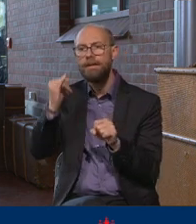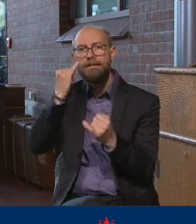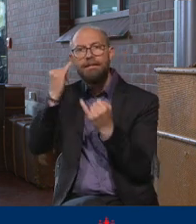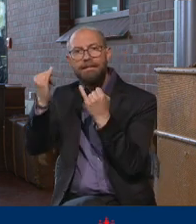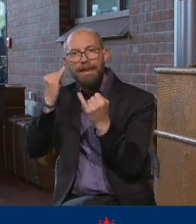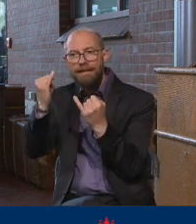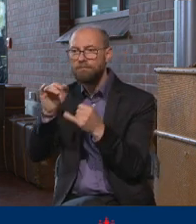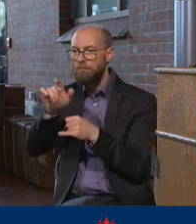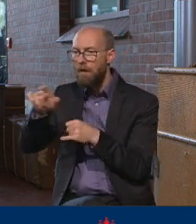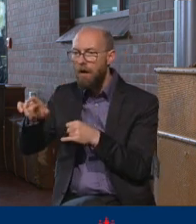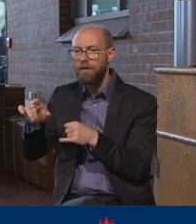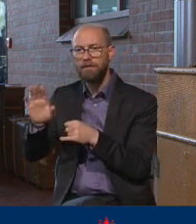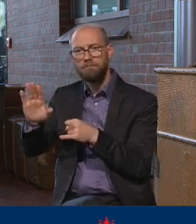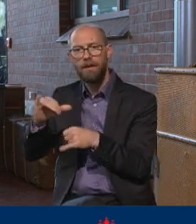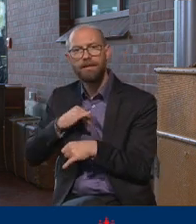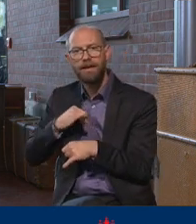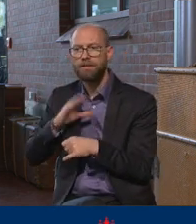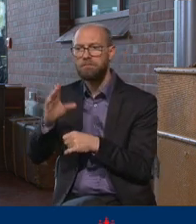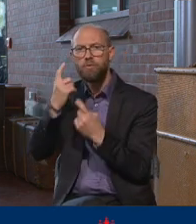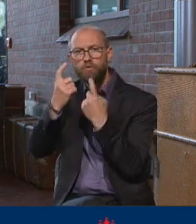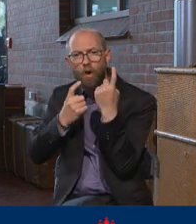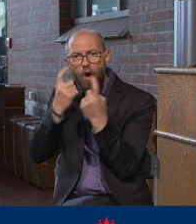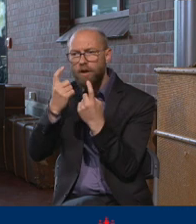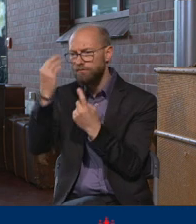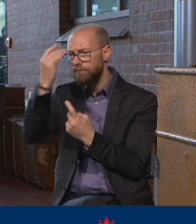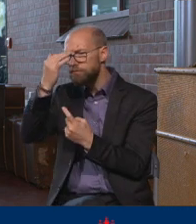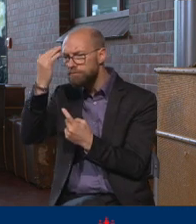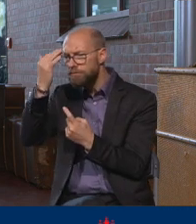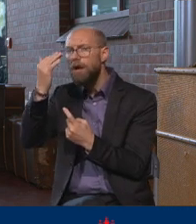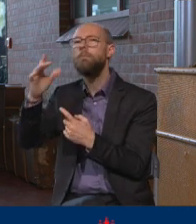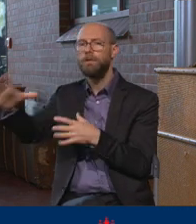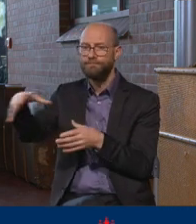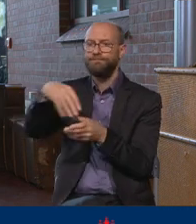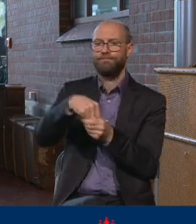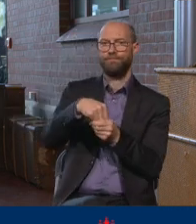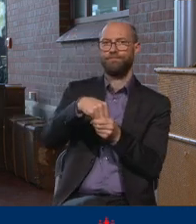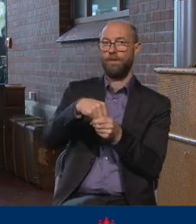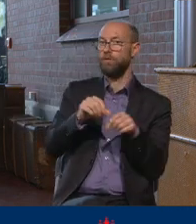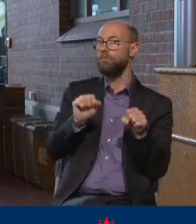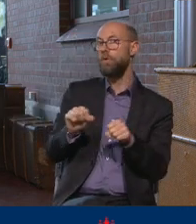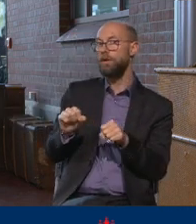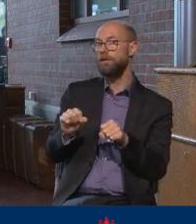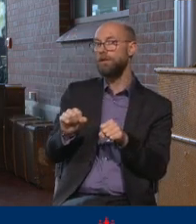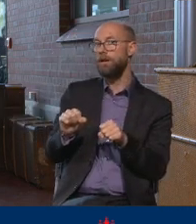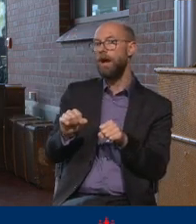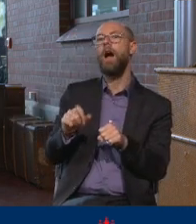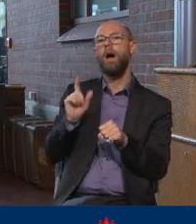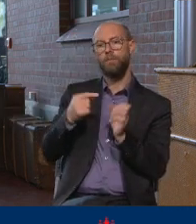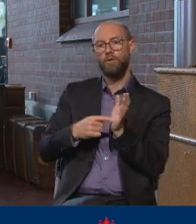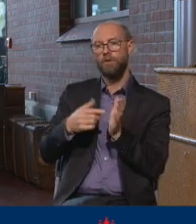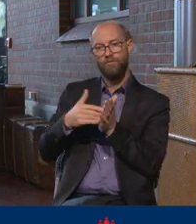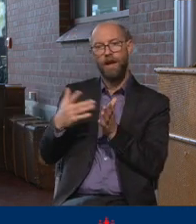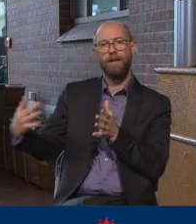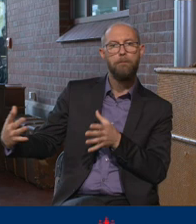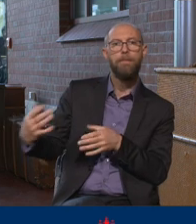betroffenheiten sorgen sie haben darunter zu bringen das setzt aber voraus dass wir sie auch weiter mitnehmen